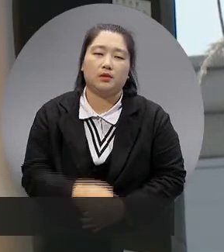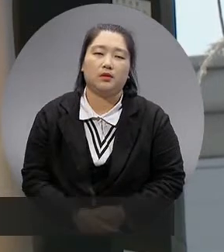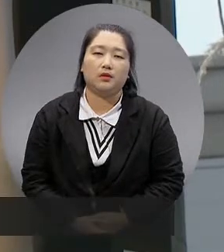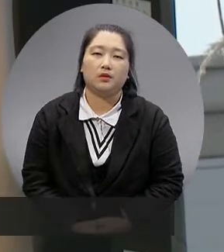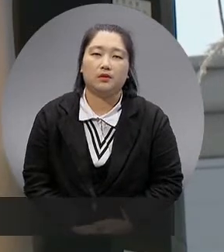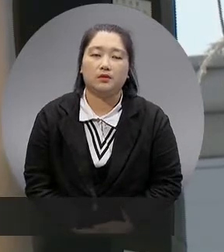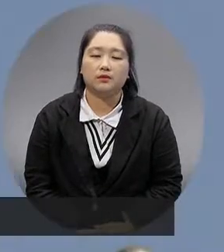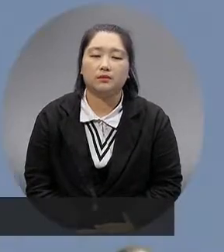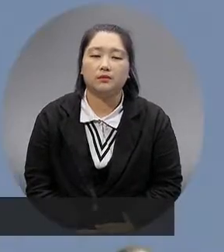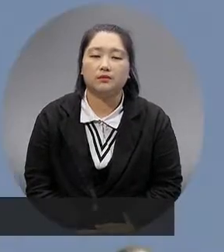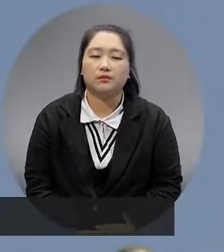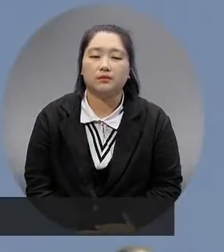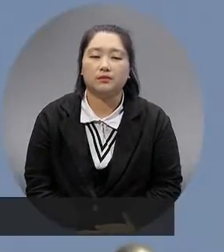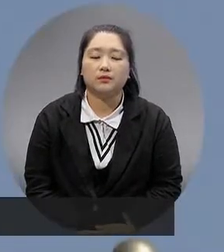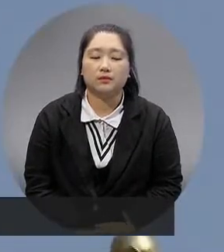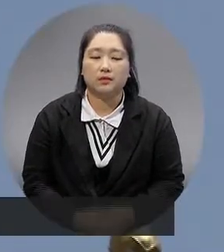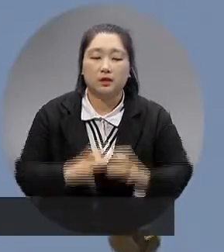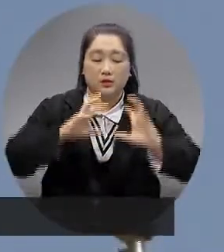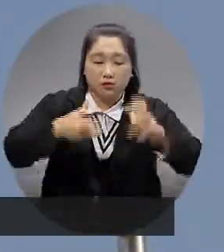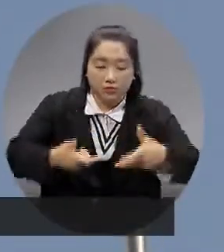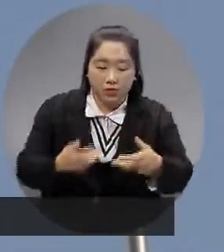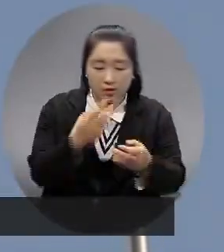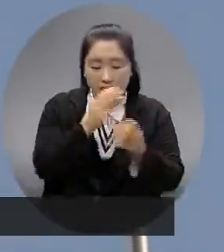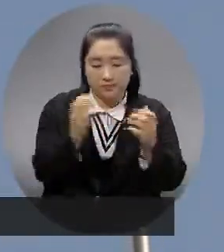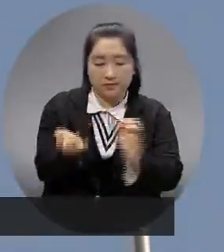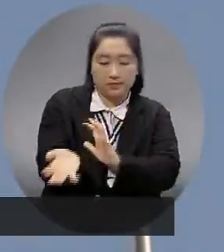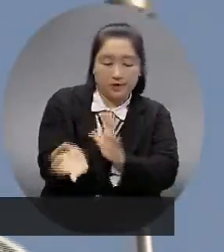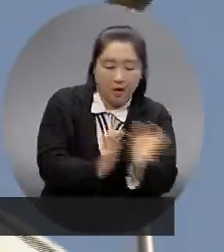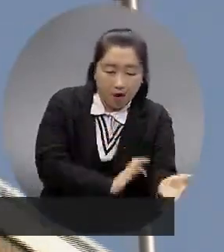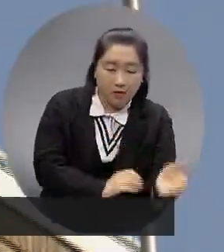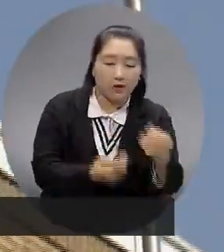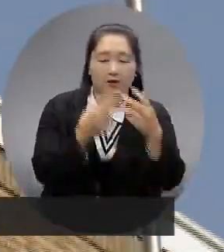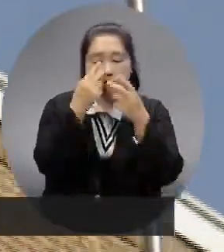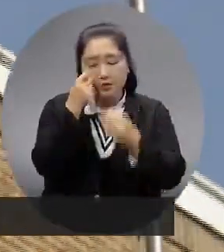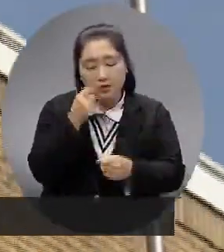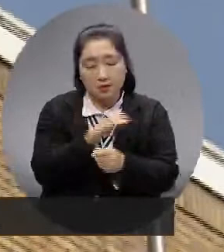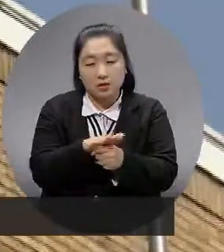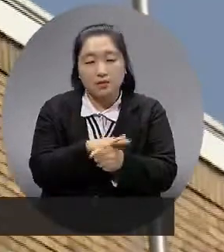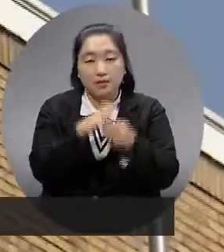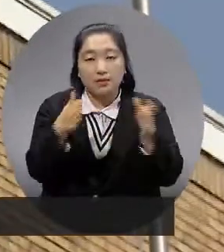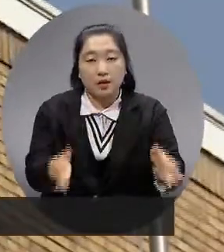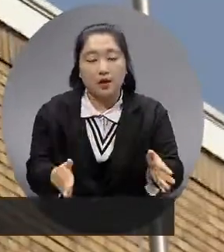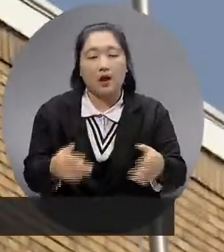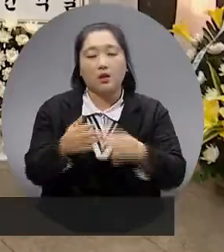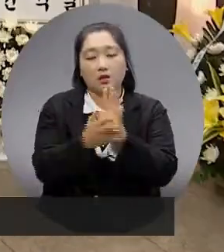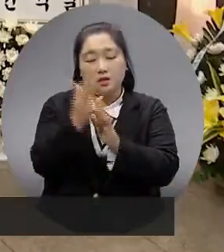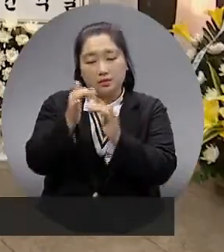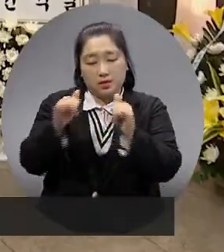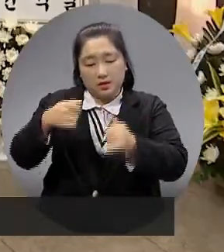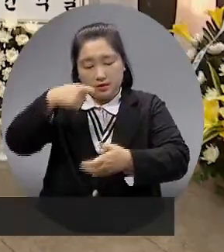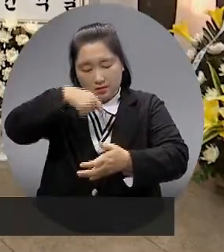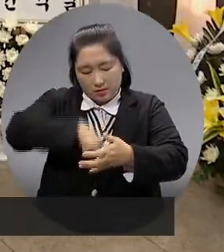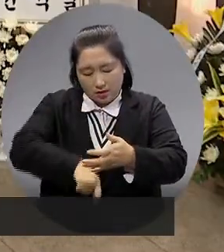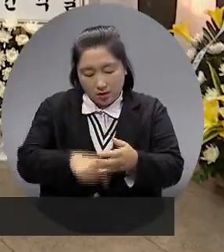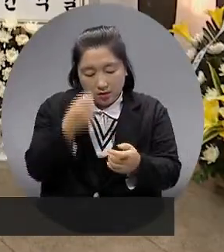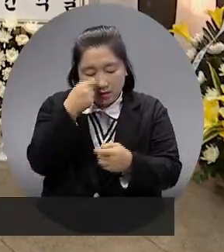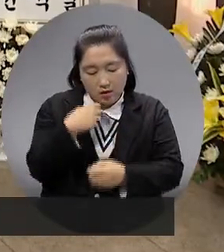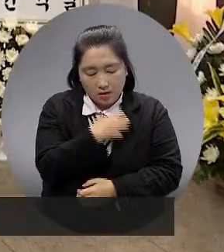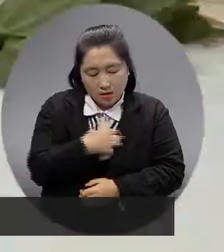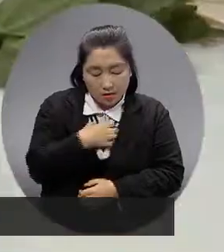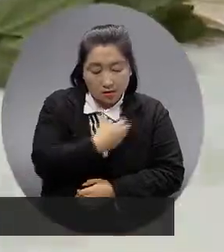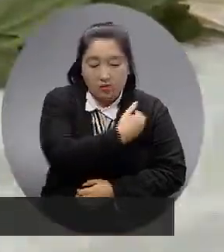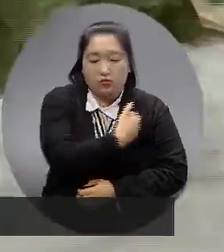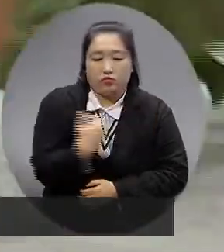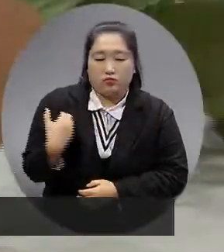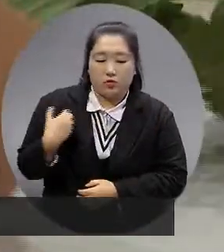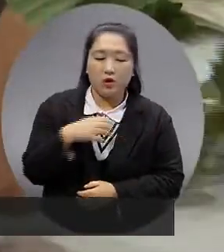해명했습니다. 국가적 참사로 인한 애도 기간. 시민들은 깊은 슬픔에 충분히 슬퍼할